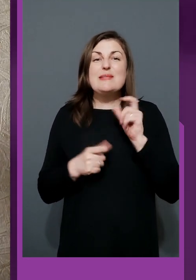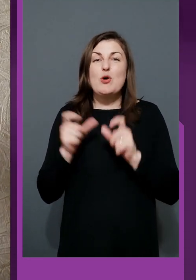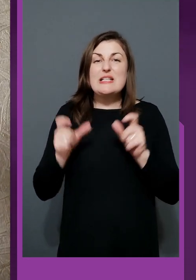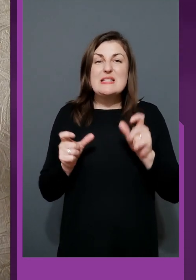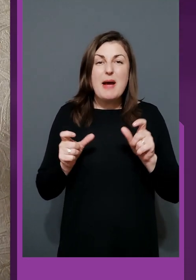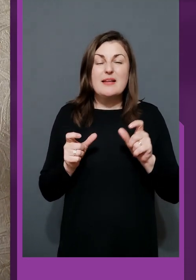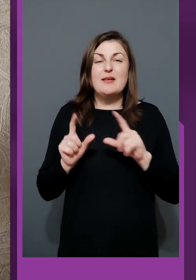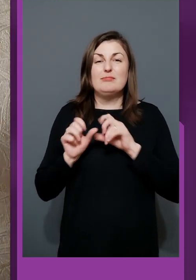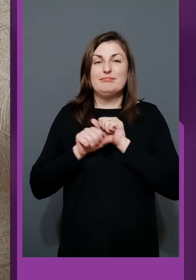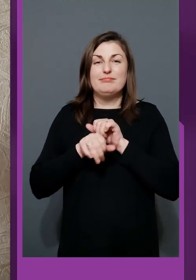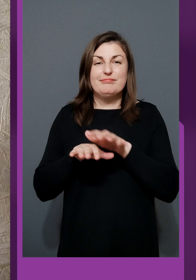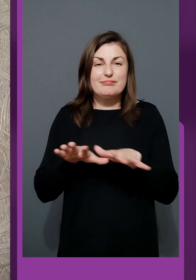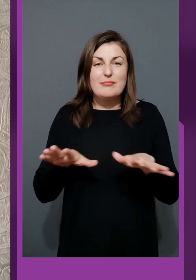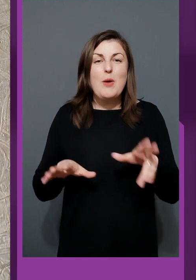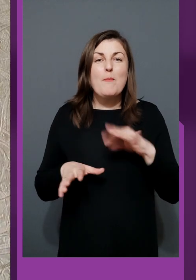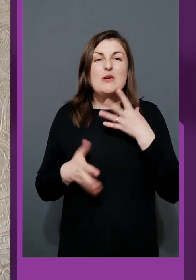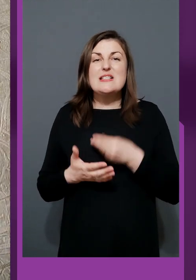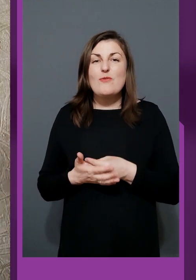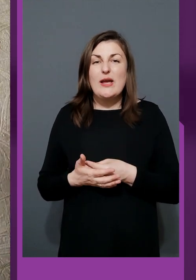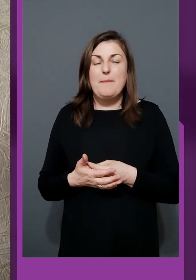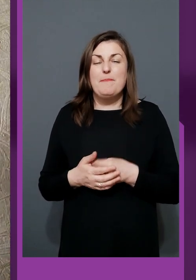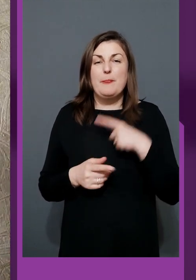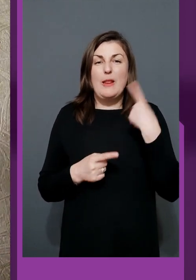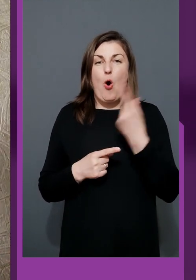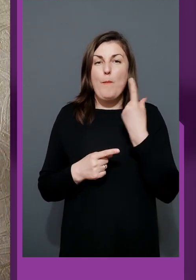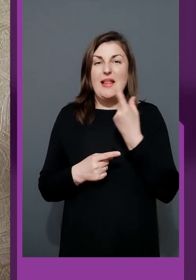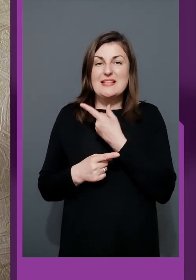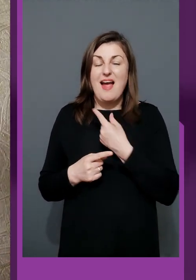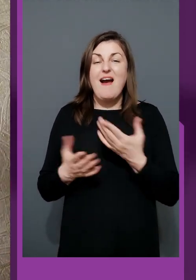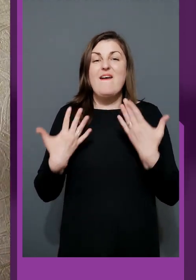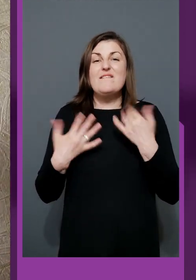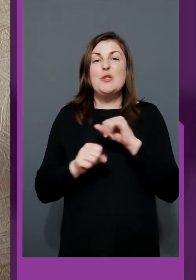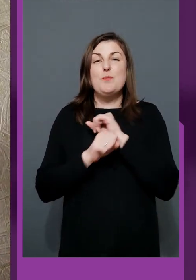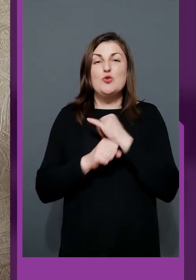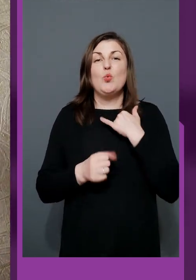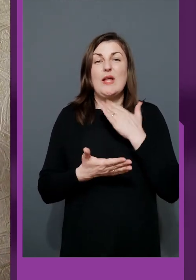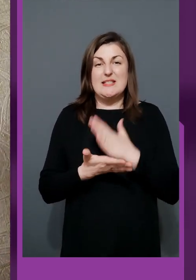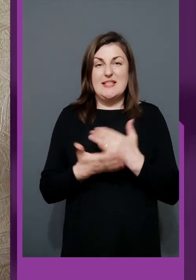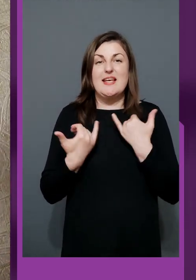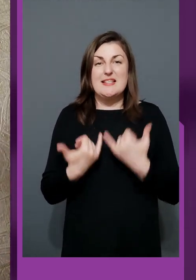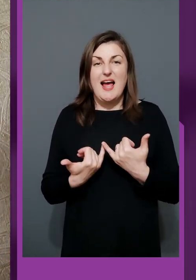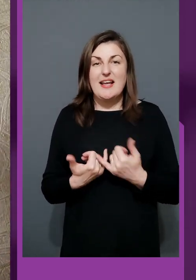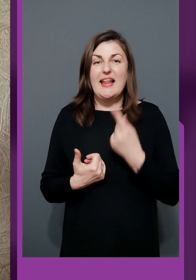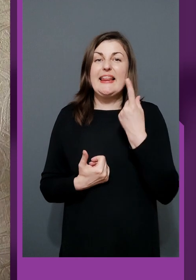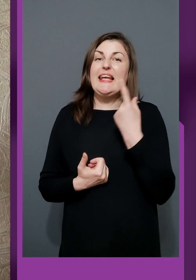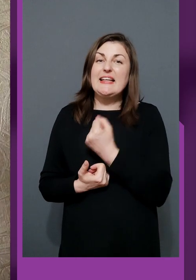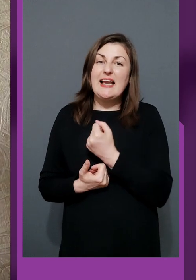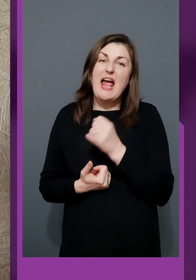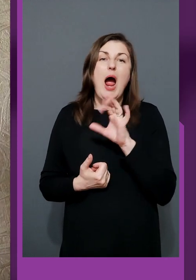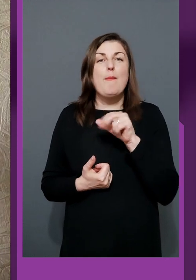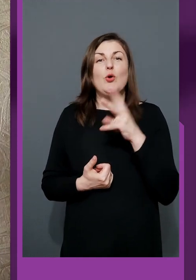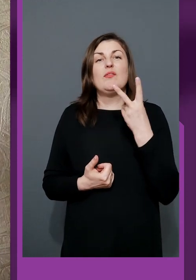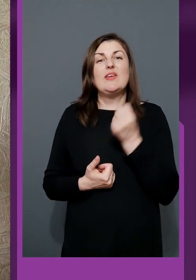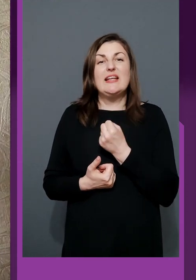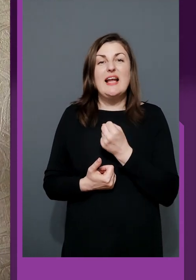е роз'їхалися по своїх областях відпочинок в нас є зараз неділя або